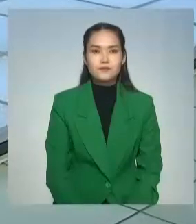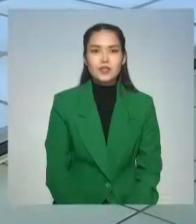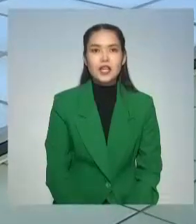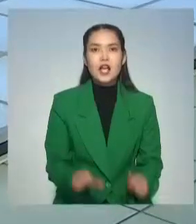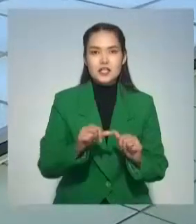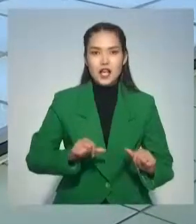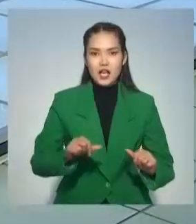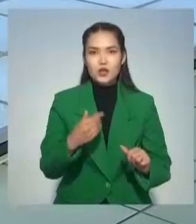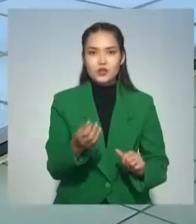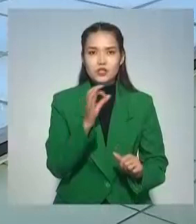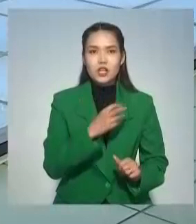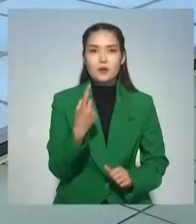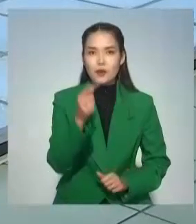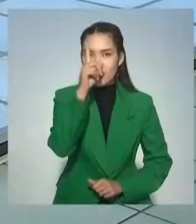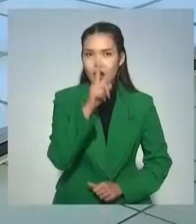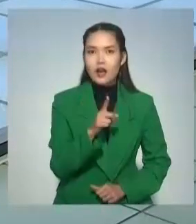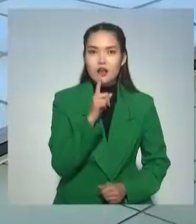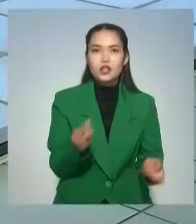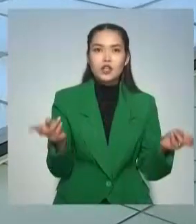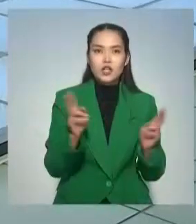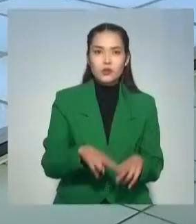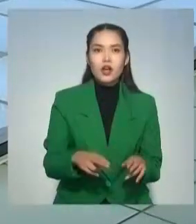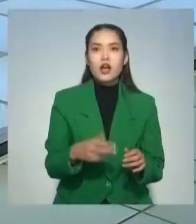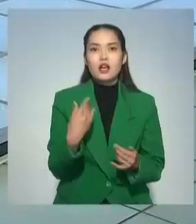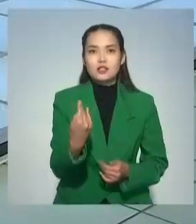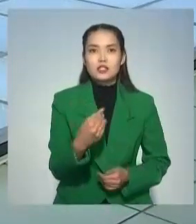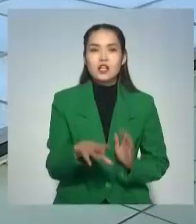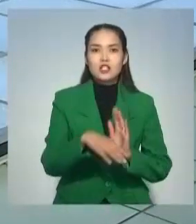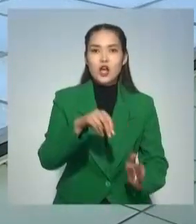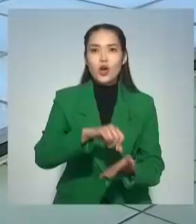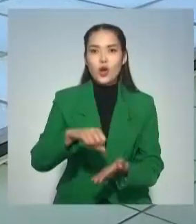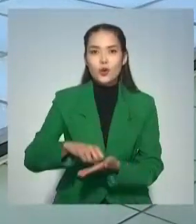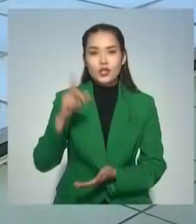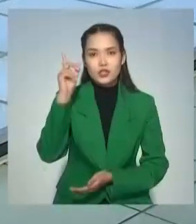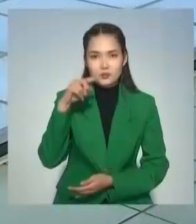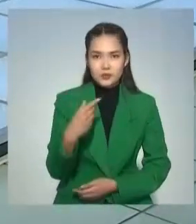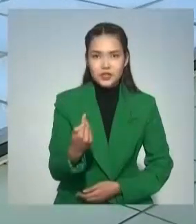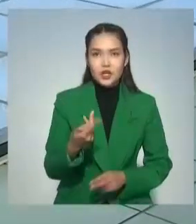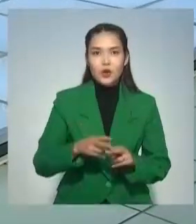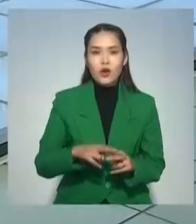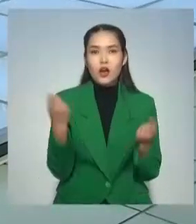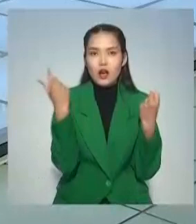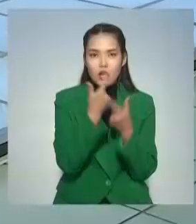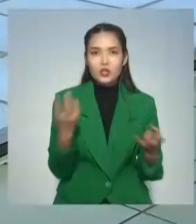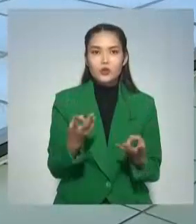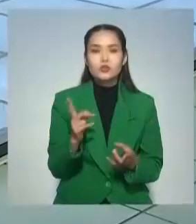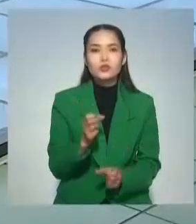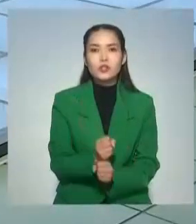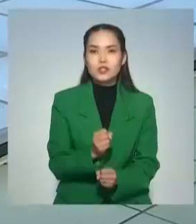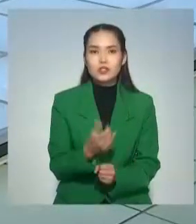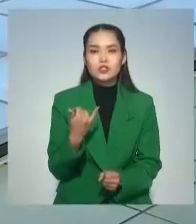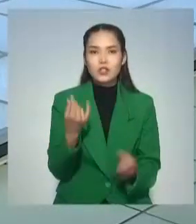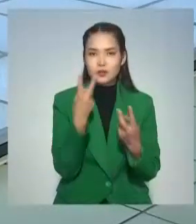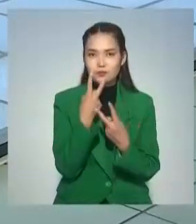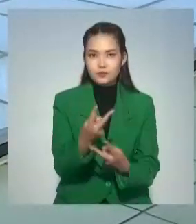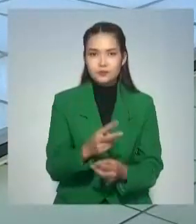Саяси науқанға бір ай уақыт қалды. Ал сіз сайлау учаскеңізді білесіз бе? Оны анықтау үшін не істеу керек?